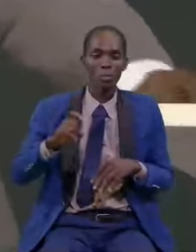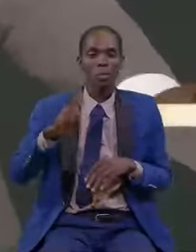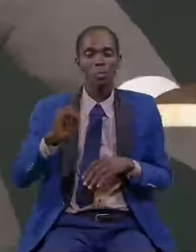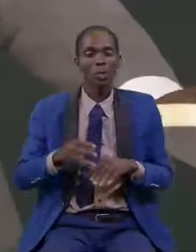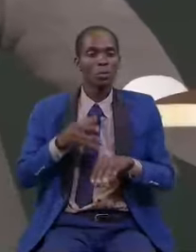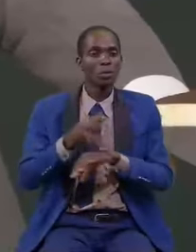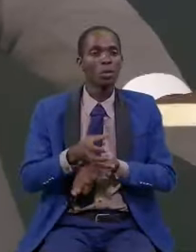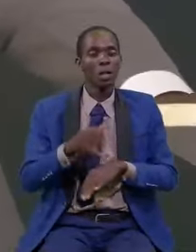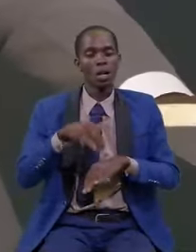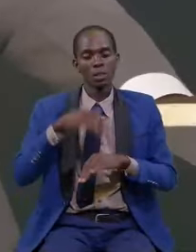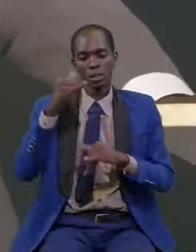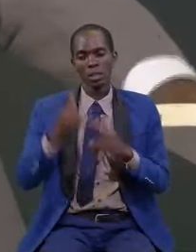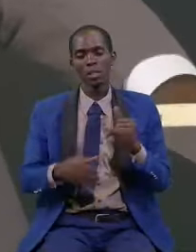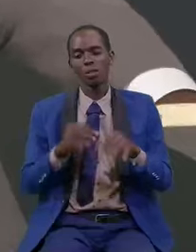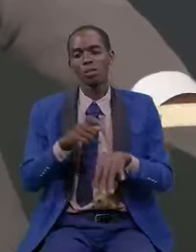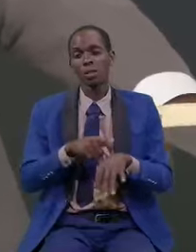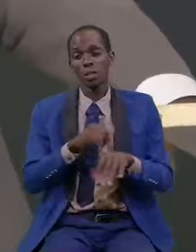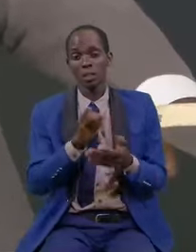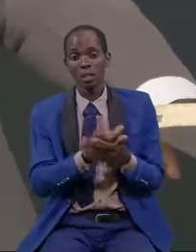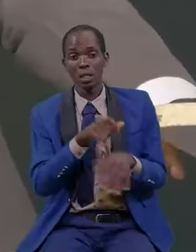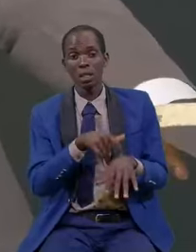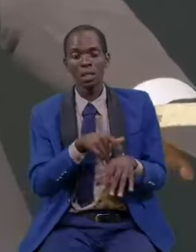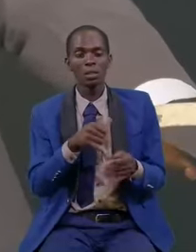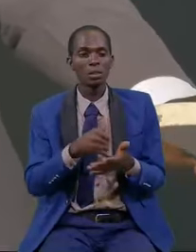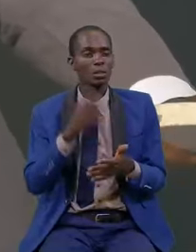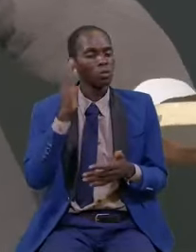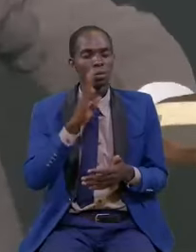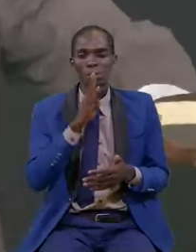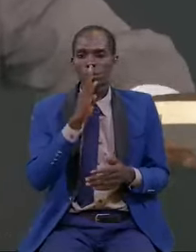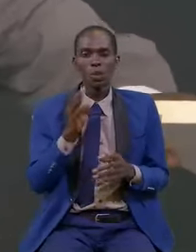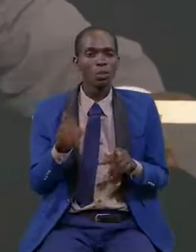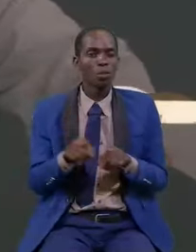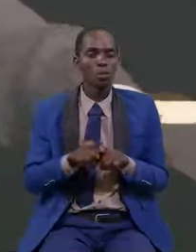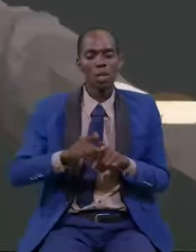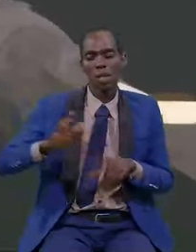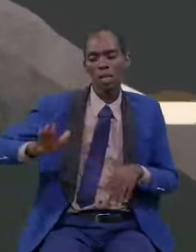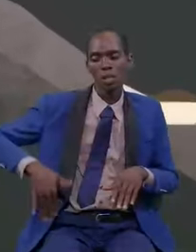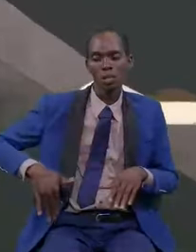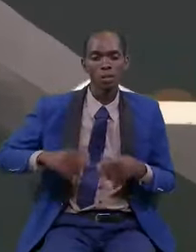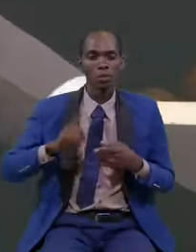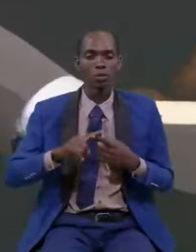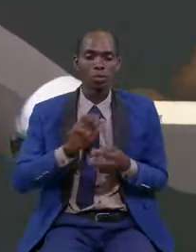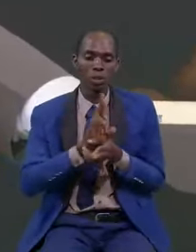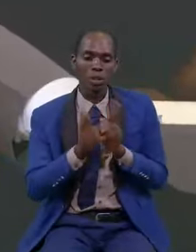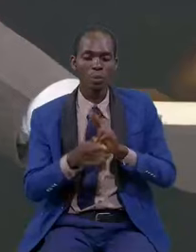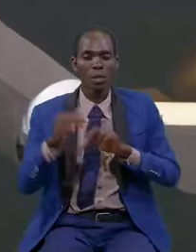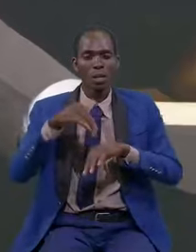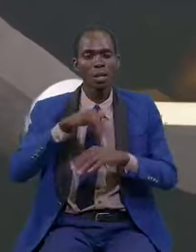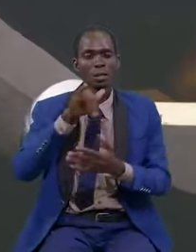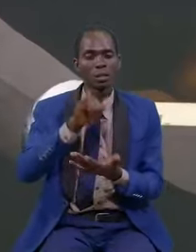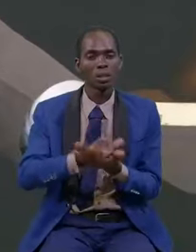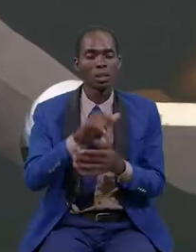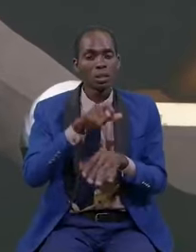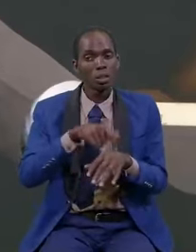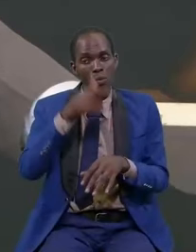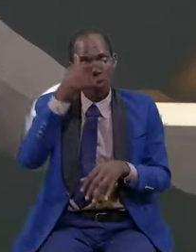la fin des temps. Ce sera trop tard de se repentir en ce temps-là, parce que